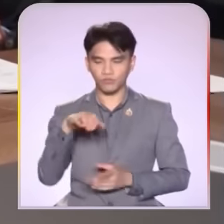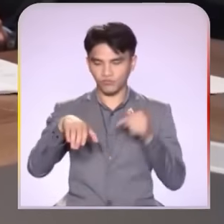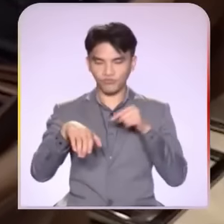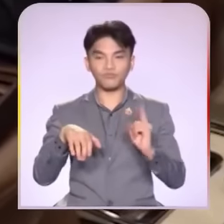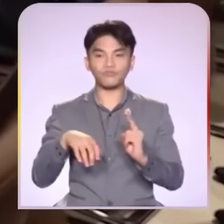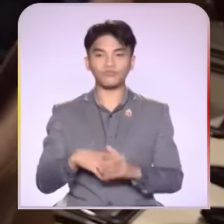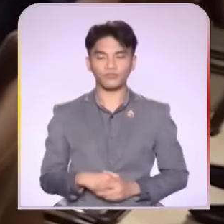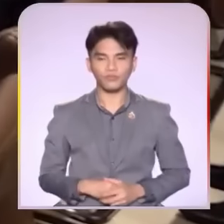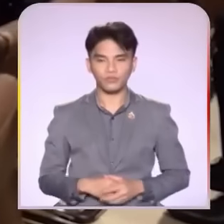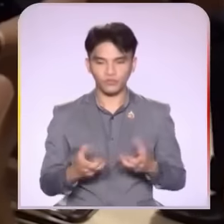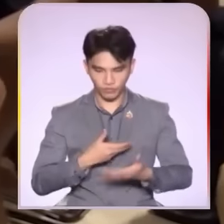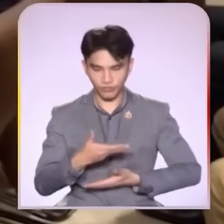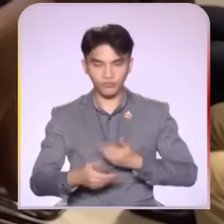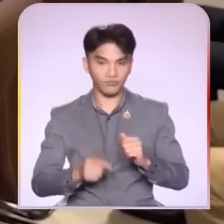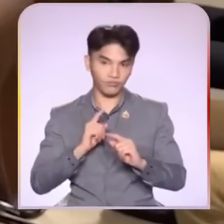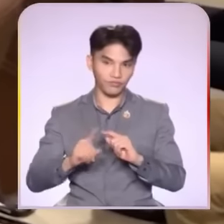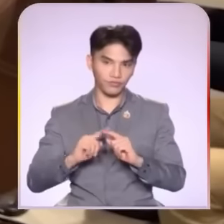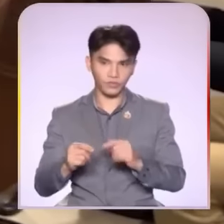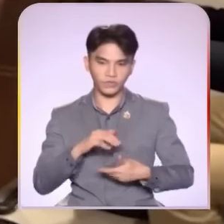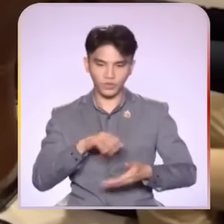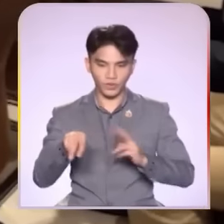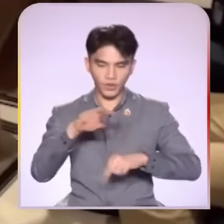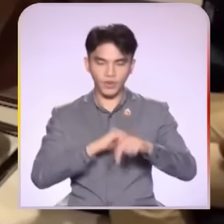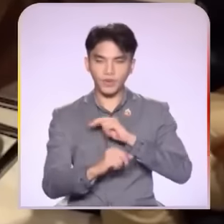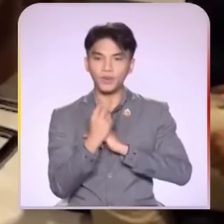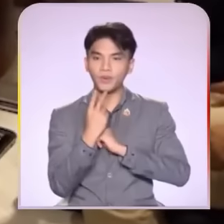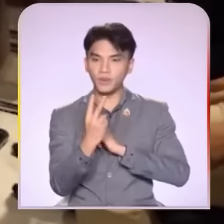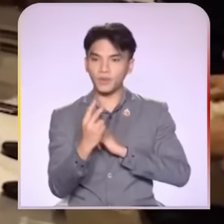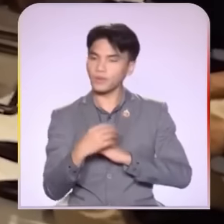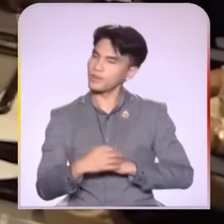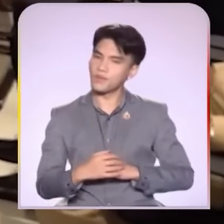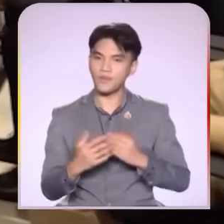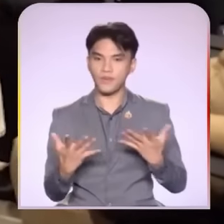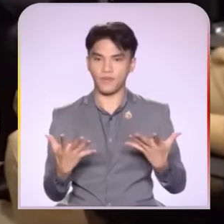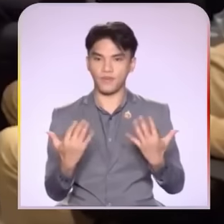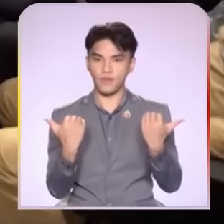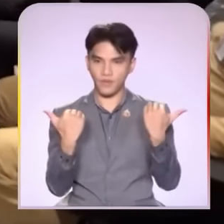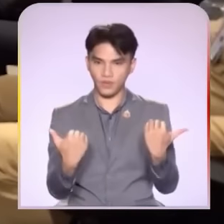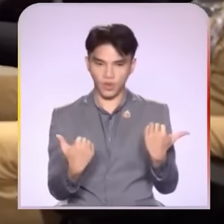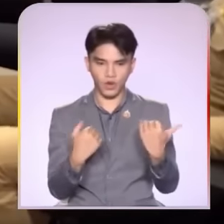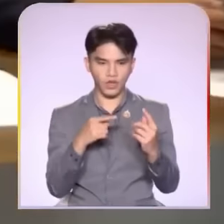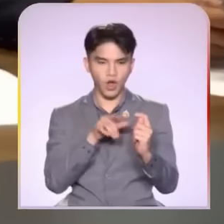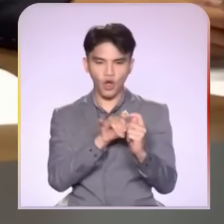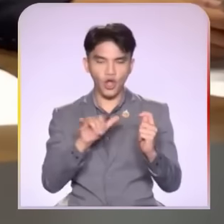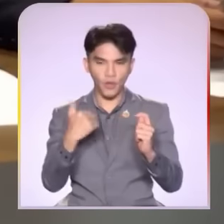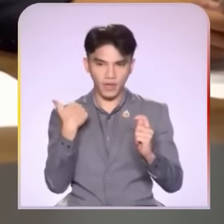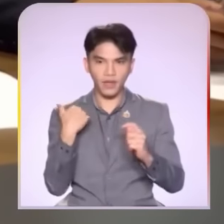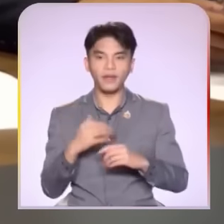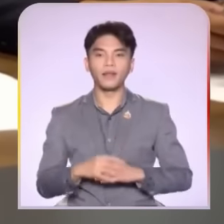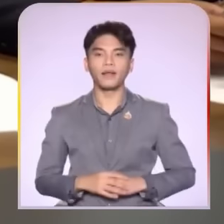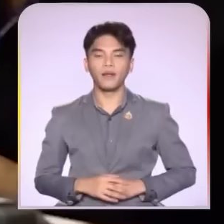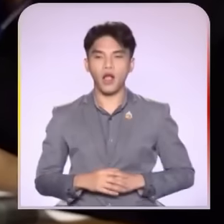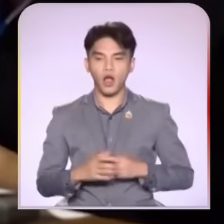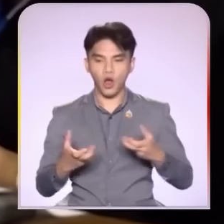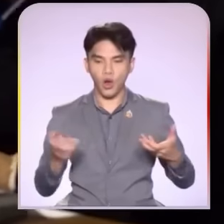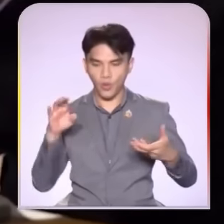ทนี้เนี่ยเขาก็มีผลิตภัณฑ์อยู่หลายตัวก็ต้องมีการส่งไปตรวจสอบกันหน่อยนะคะว่าเอ๊ะแล้วยังไงอ่ะมันมีอย.ไหมอ่ะในส่วนของผลิต